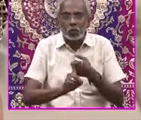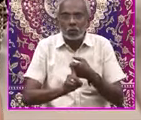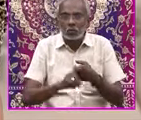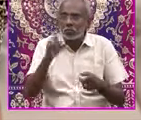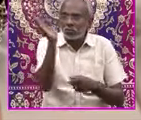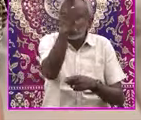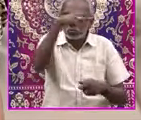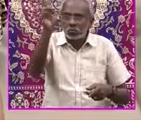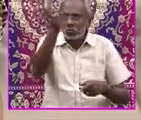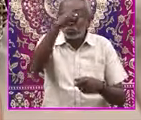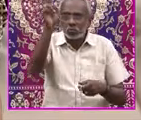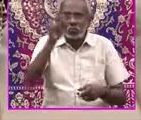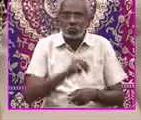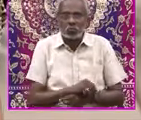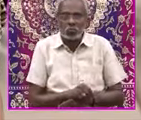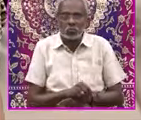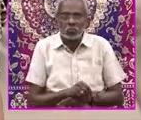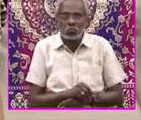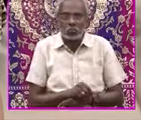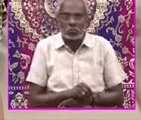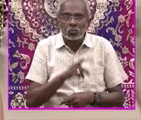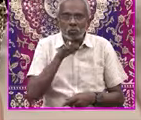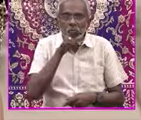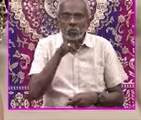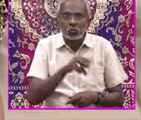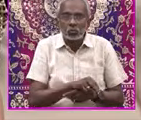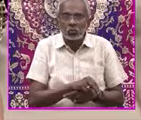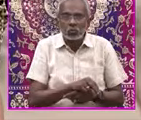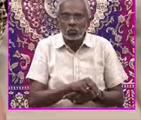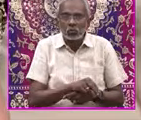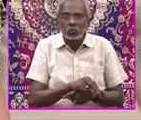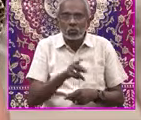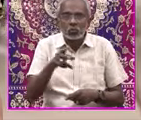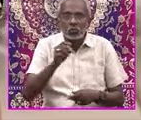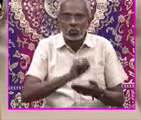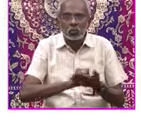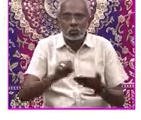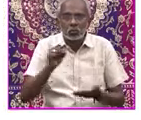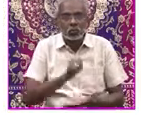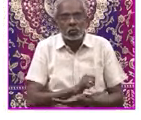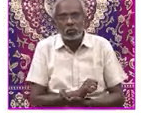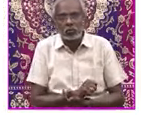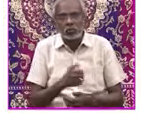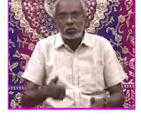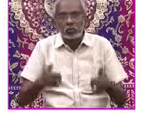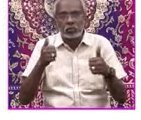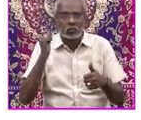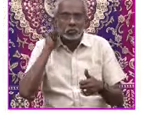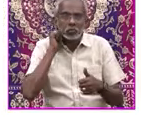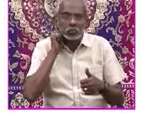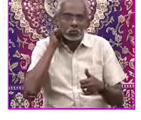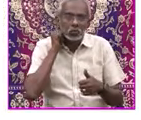சிறந்தவர் பாட்டுடை தலைவன், சொல்வீச்சில் சிறந்தவர் பாட்டை எழுதிய ஜெயங்கொண்டார். ஆசிரியரின்